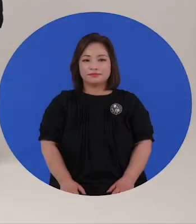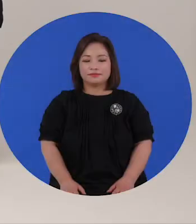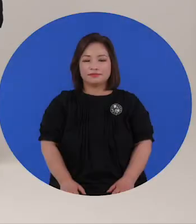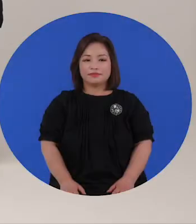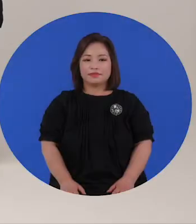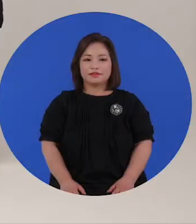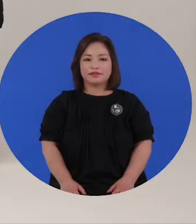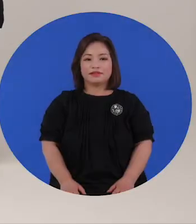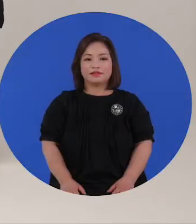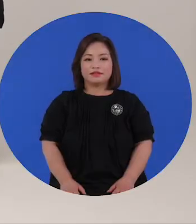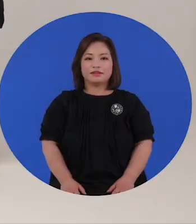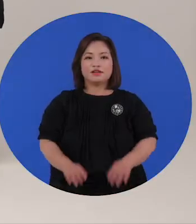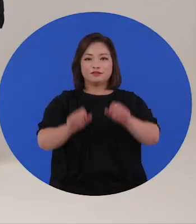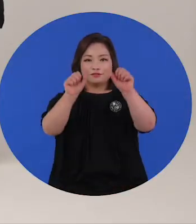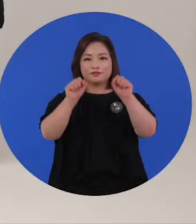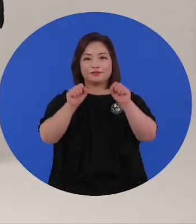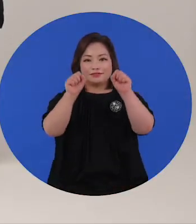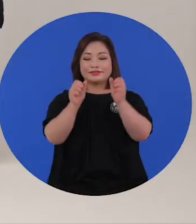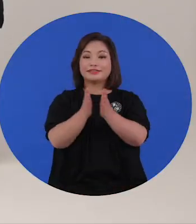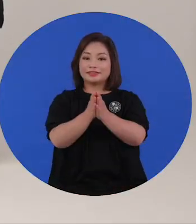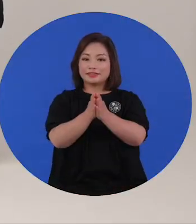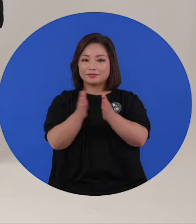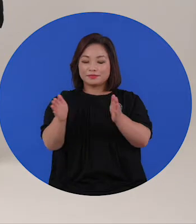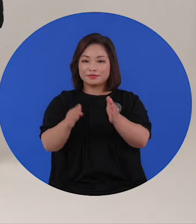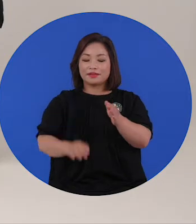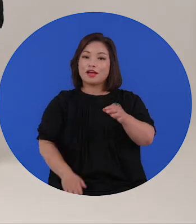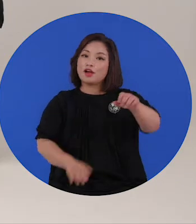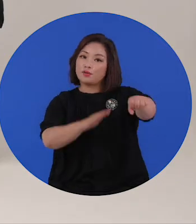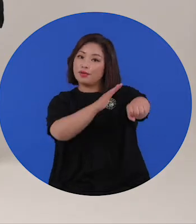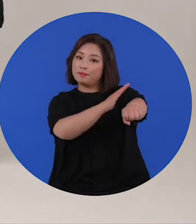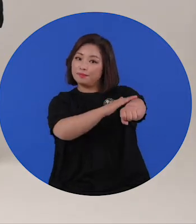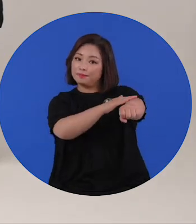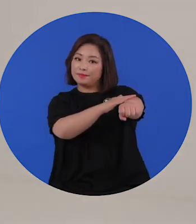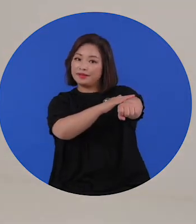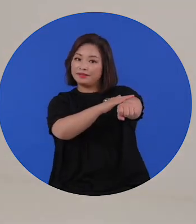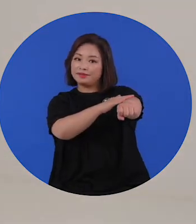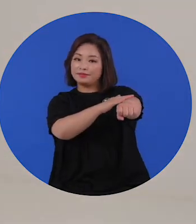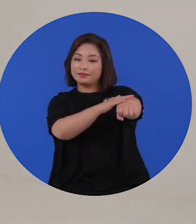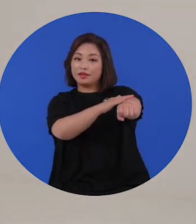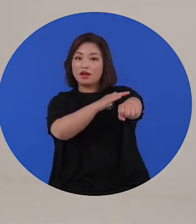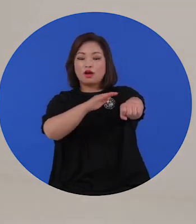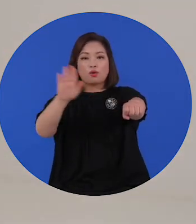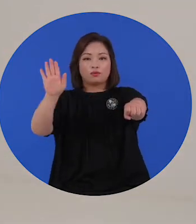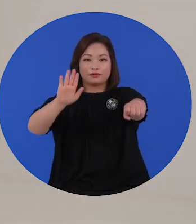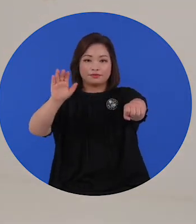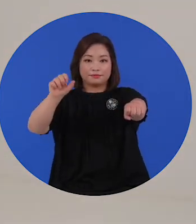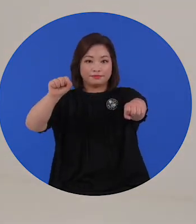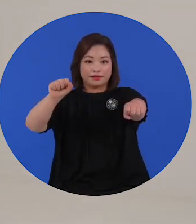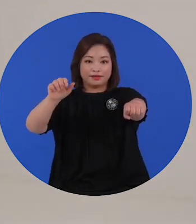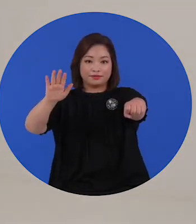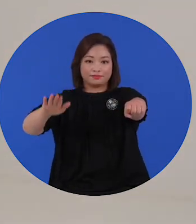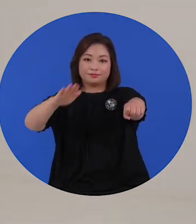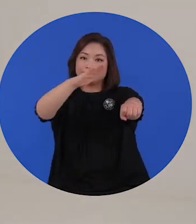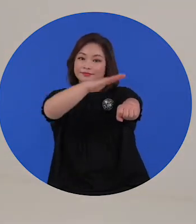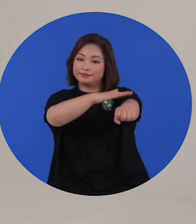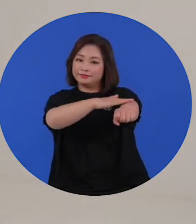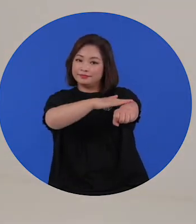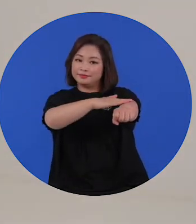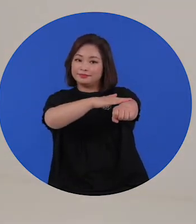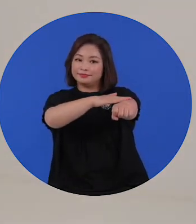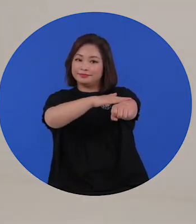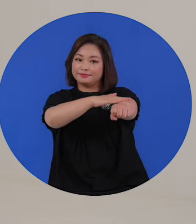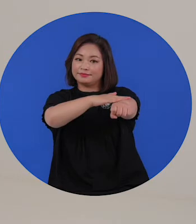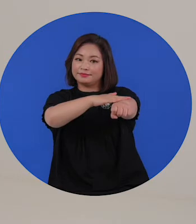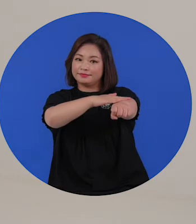팔버티기 운동 시작하겠습니다. 왼팔을 들어줍니다. 오른팔로 눌러줍니다.